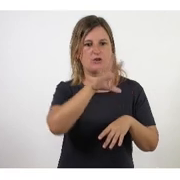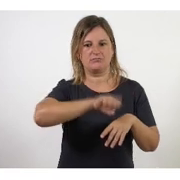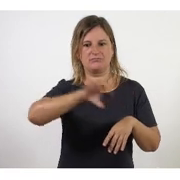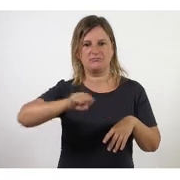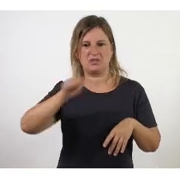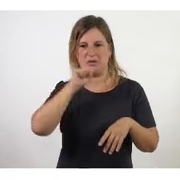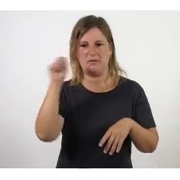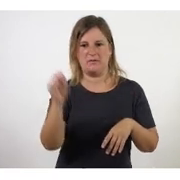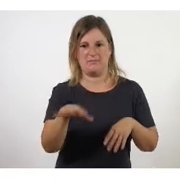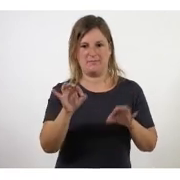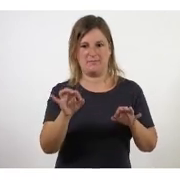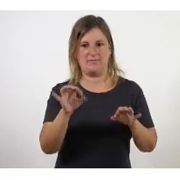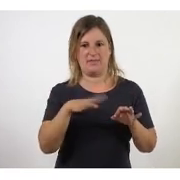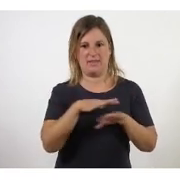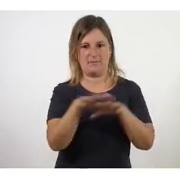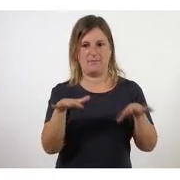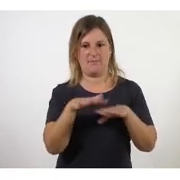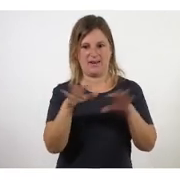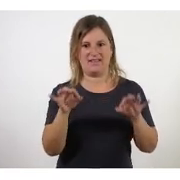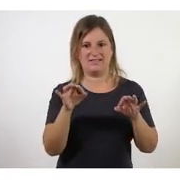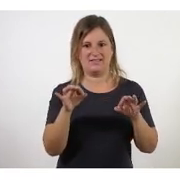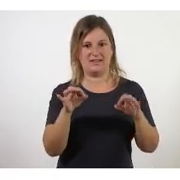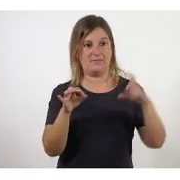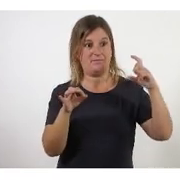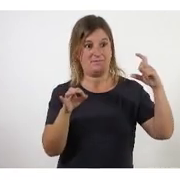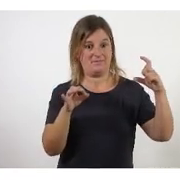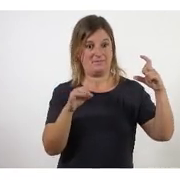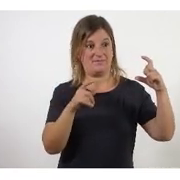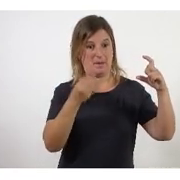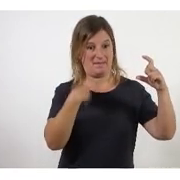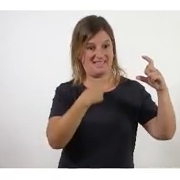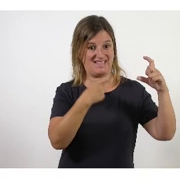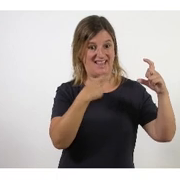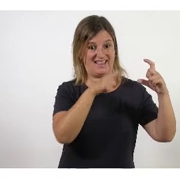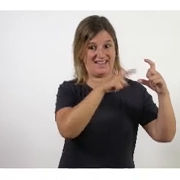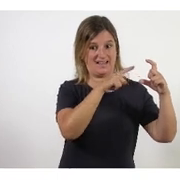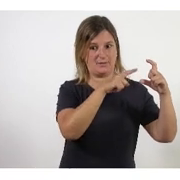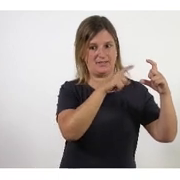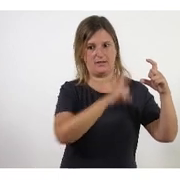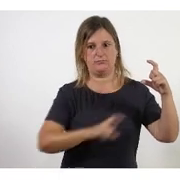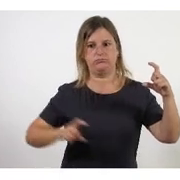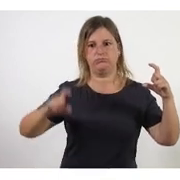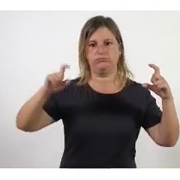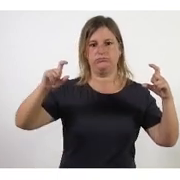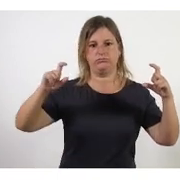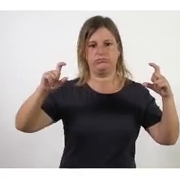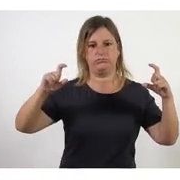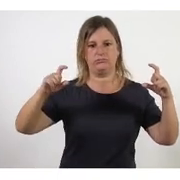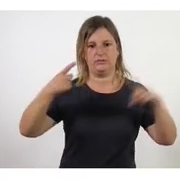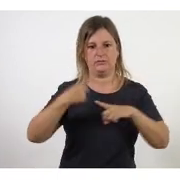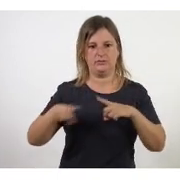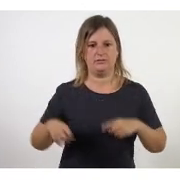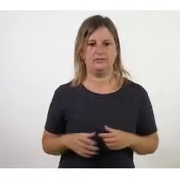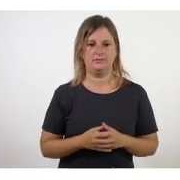brossa de la platja, i sobre aquest off de l'entrevista li incrusto a sobre... De setembre, coincidint amb el quart aniversari